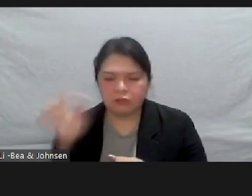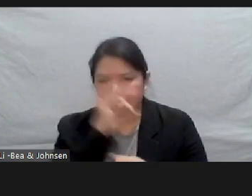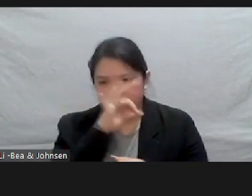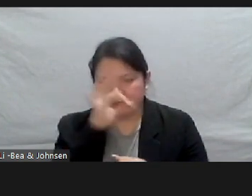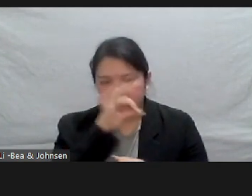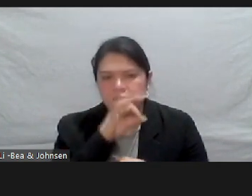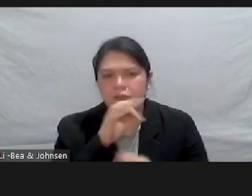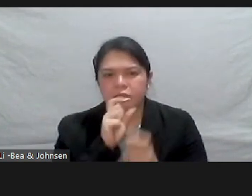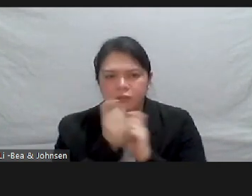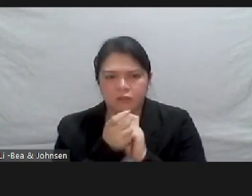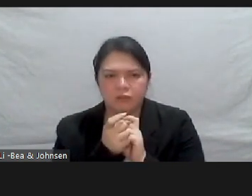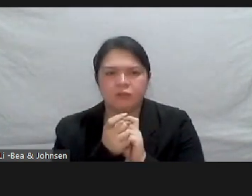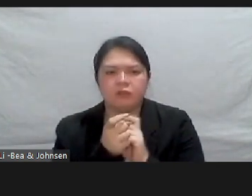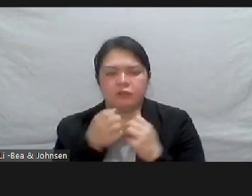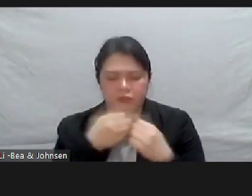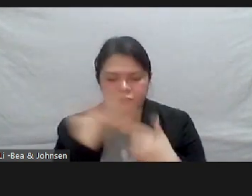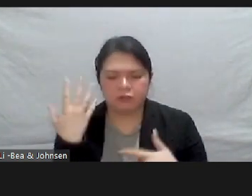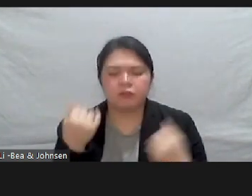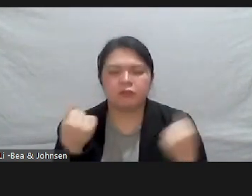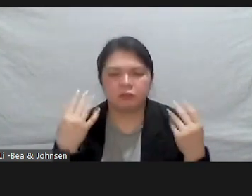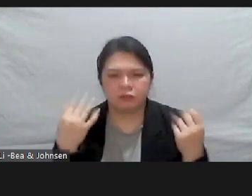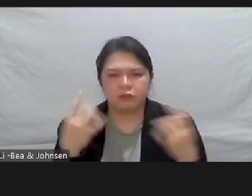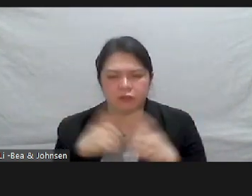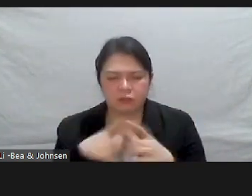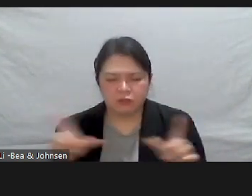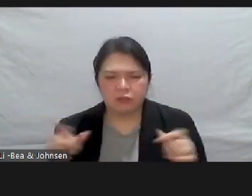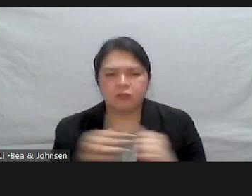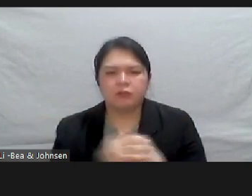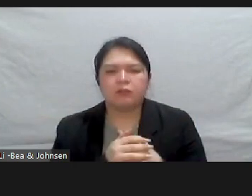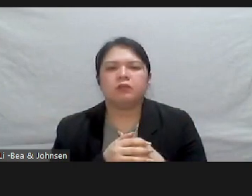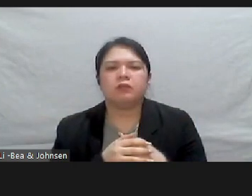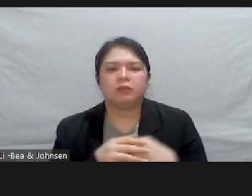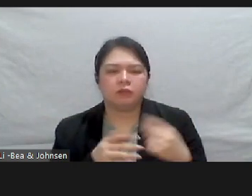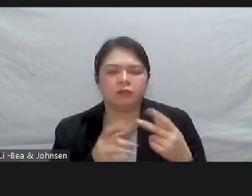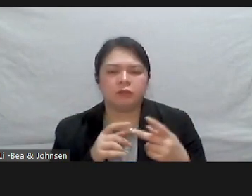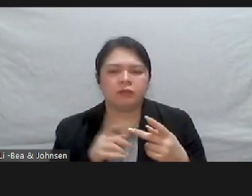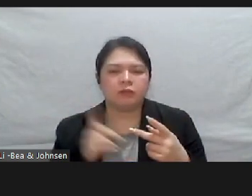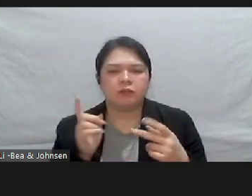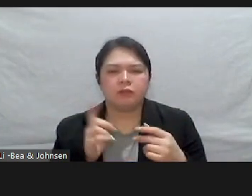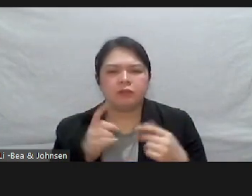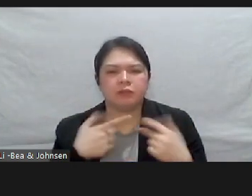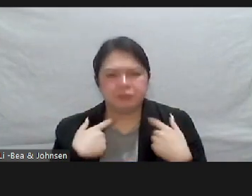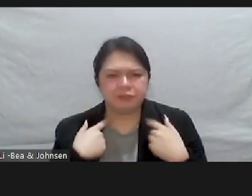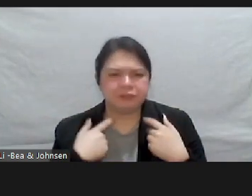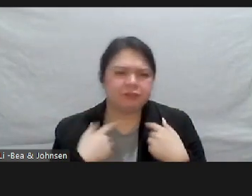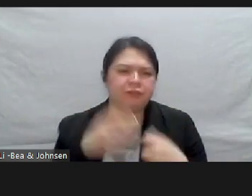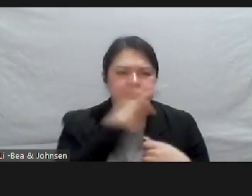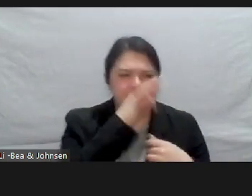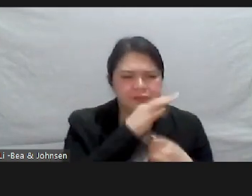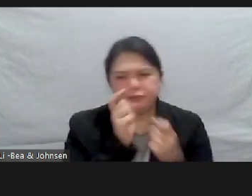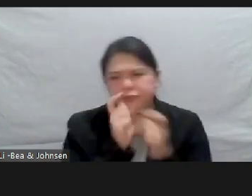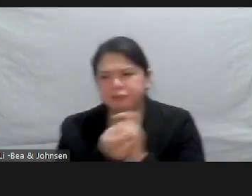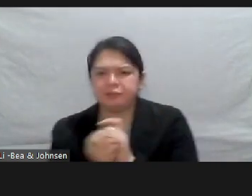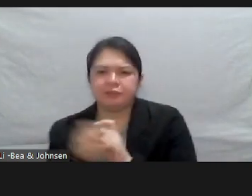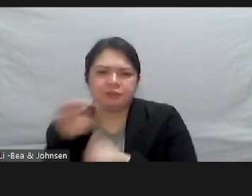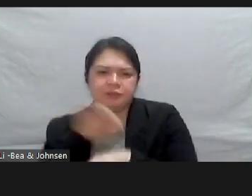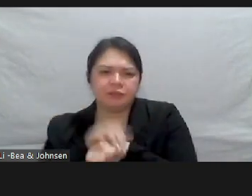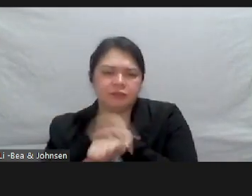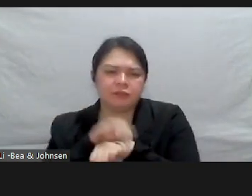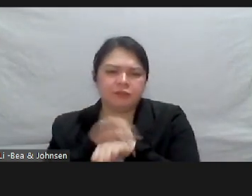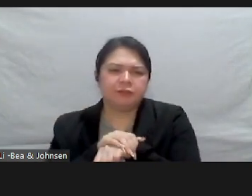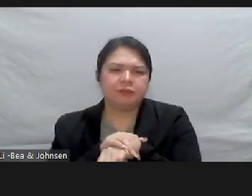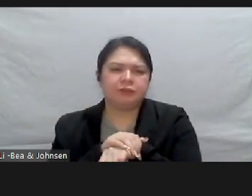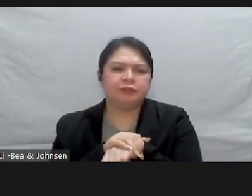then ang dami rin lahat ng mga wika, and then may primer 3, paano mo i-bridge yung Filipino sa English, ano? So dapat